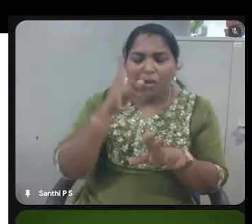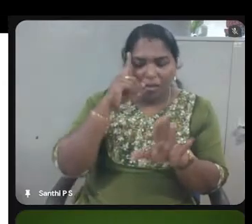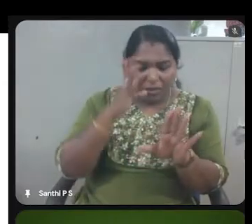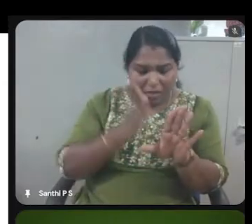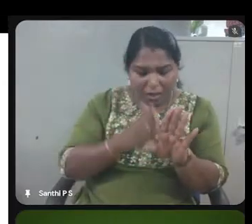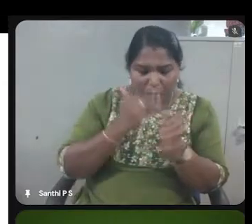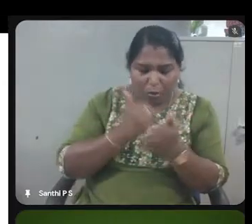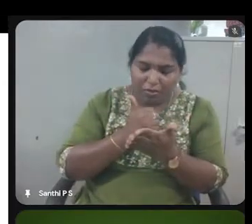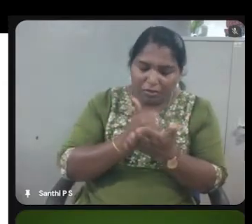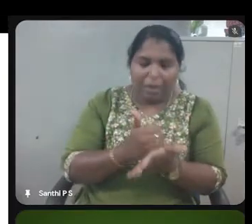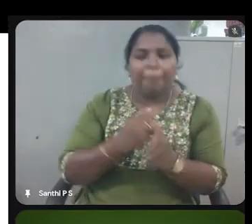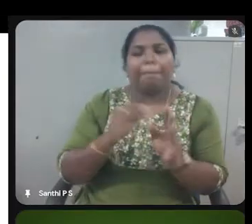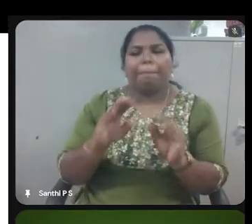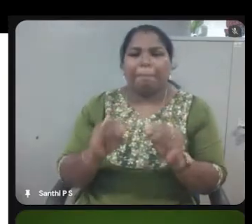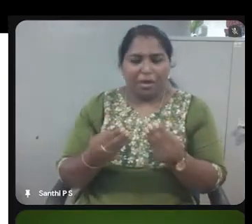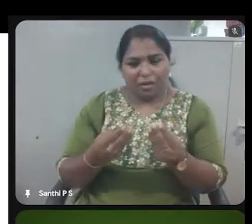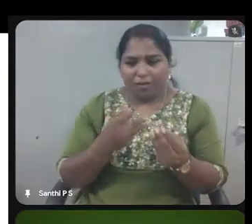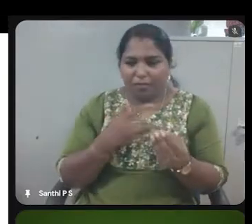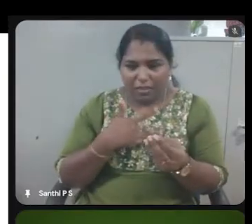ഹെൽപ്പ് എടുക്കുന്നതായിരിക്കും നല്ലത്.